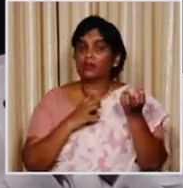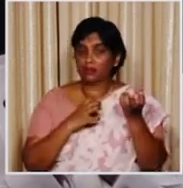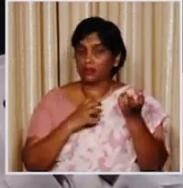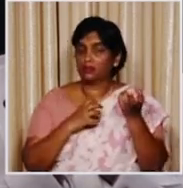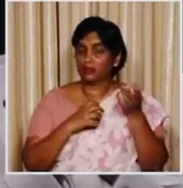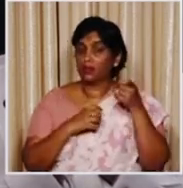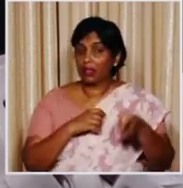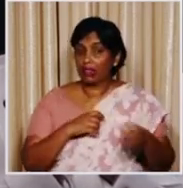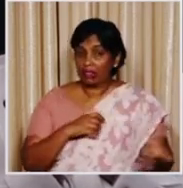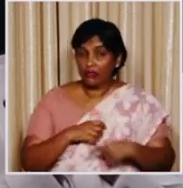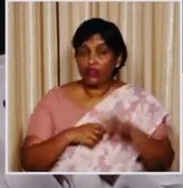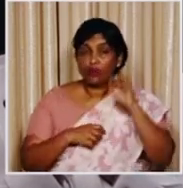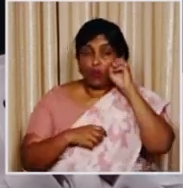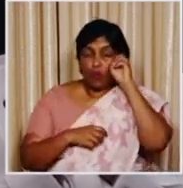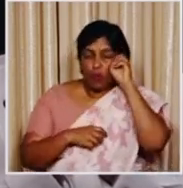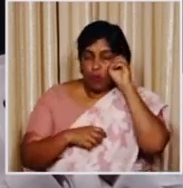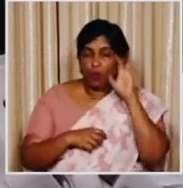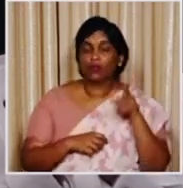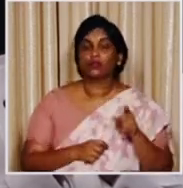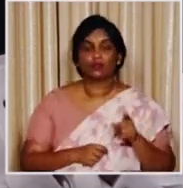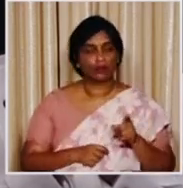ඇතිවෙන එදා උදේ පාන්දර